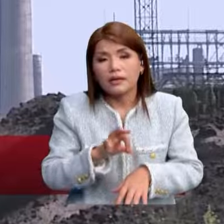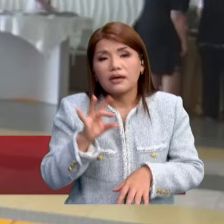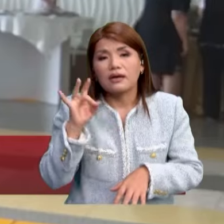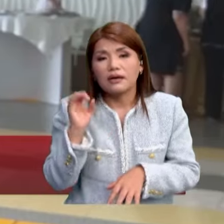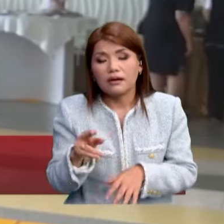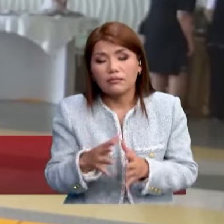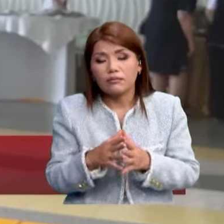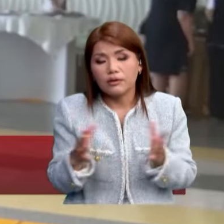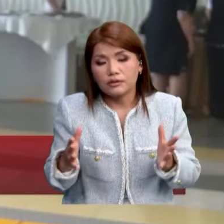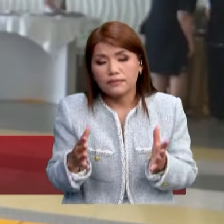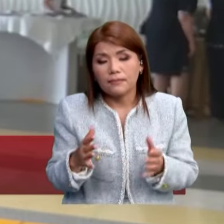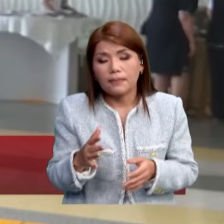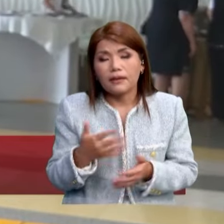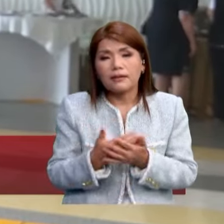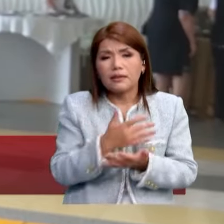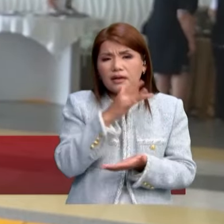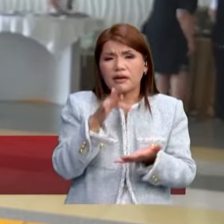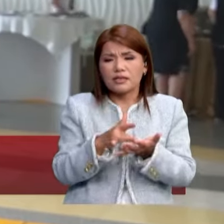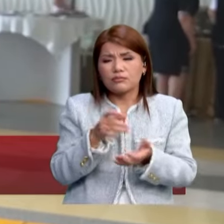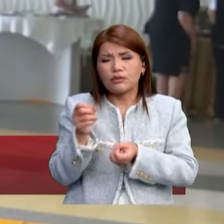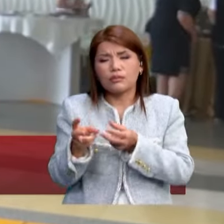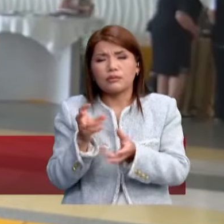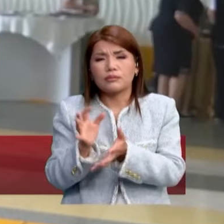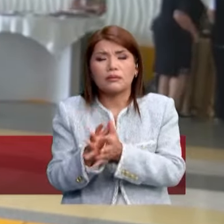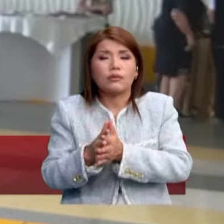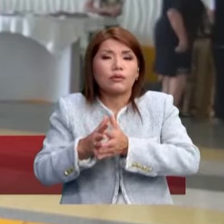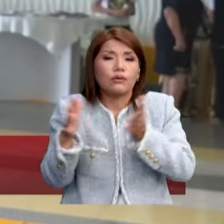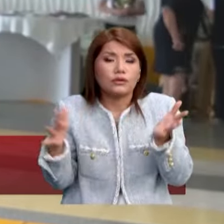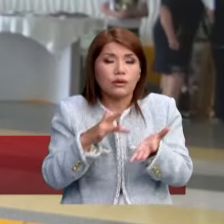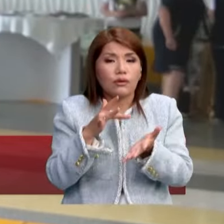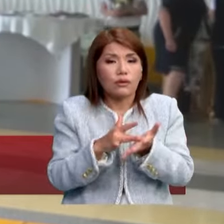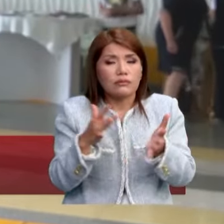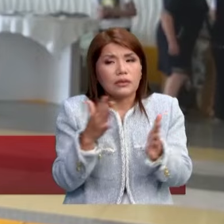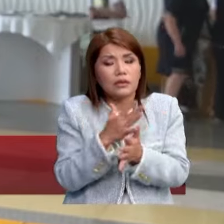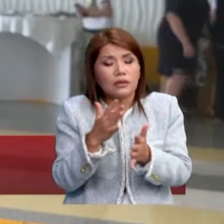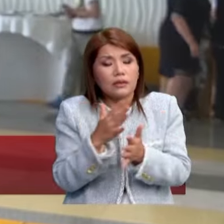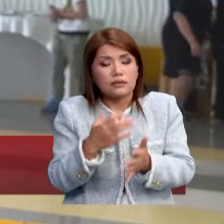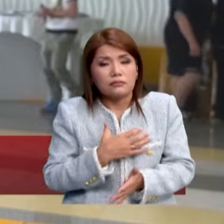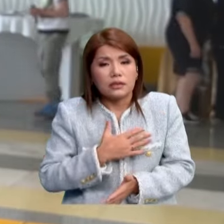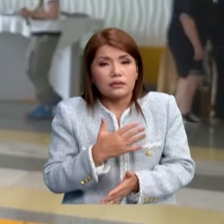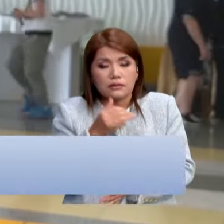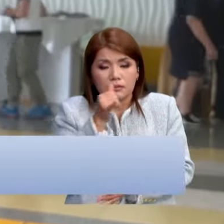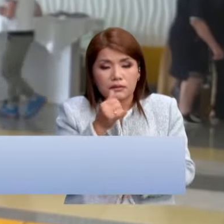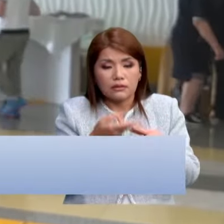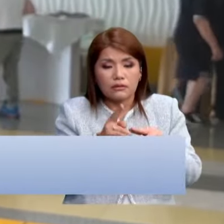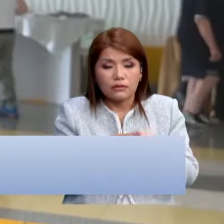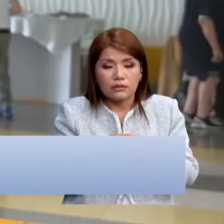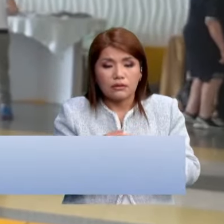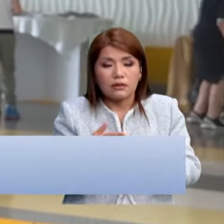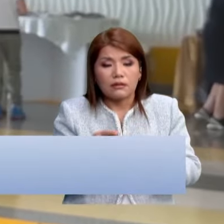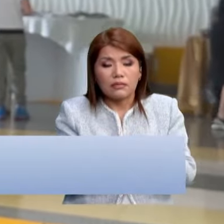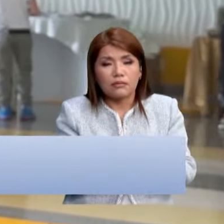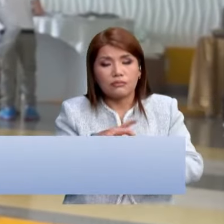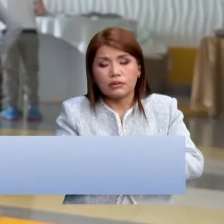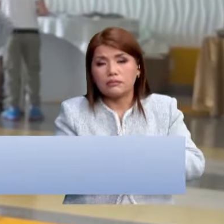онкозаболеваний. У нас и городские отходы, и то, что у нас город выпирает от этих отходов. Мы не знаем, мы стали заложниками.